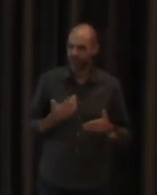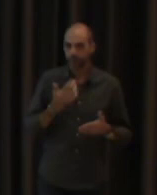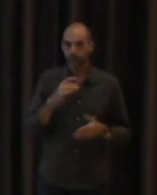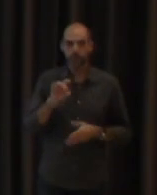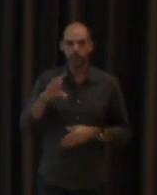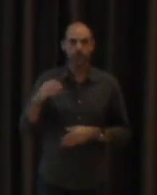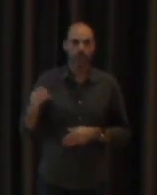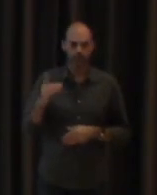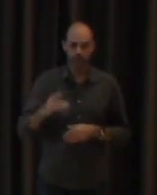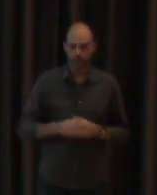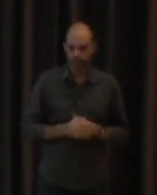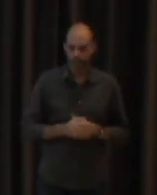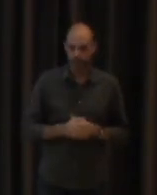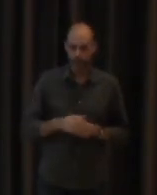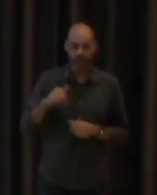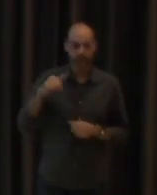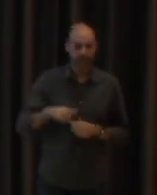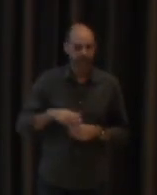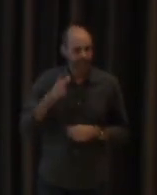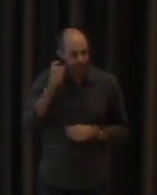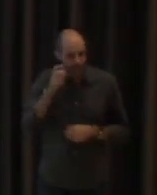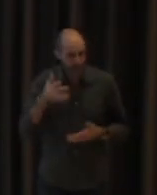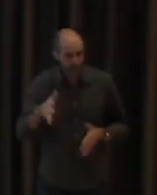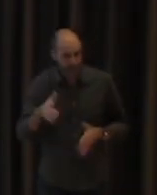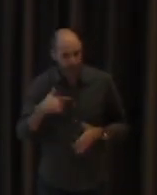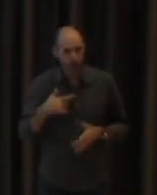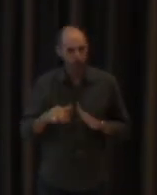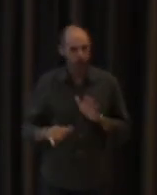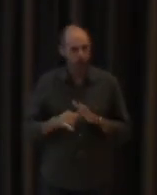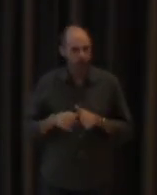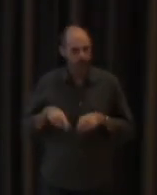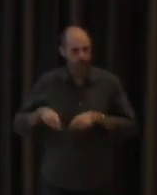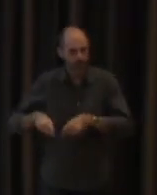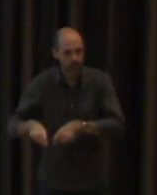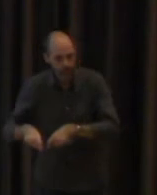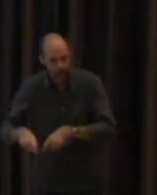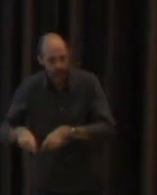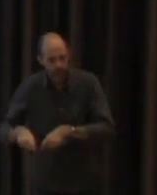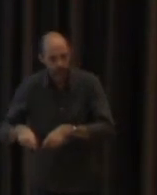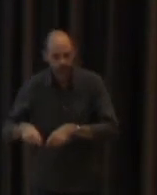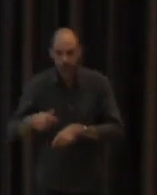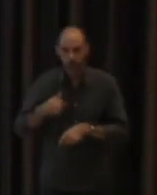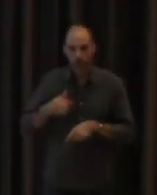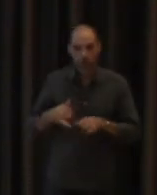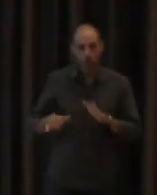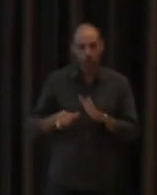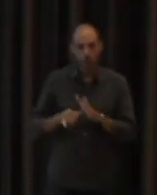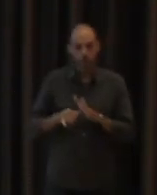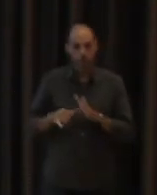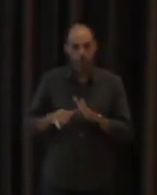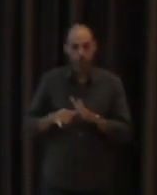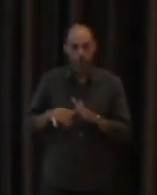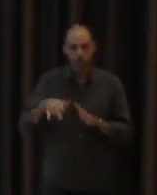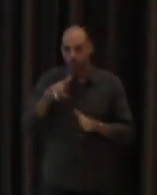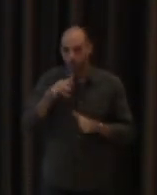15D. Des d'aquí no et sento gaire bé, m'acostaré més, m'acostaré més. No cal que digui m'hi acostaré més, vaja, és que si dic m'hi acostaré